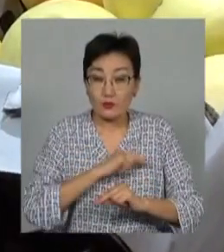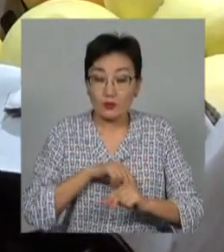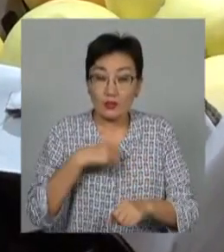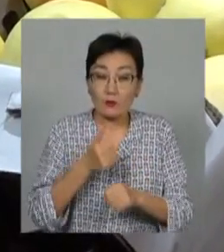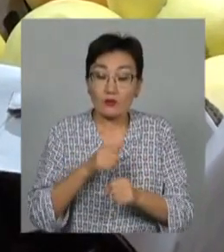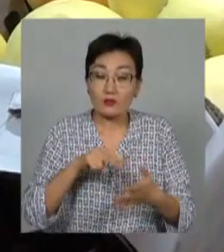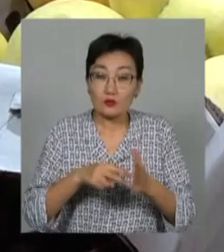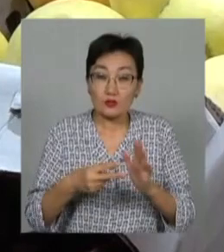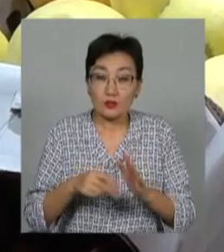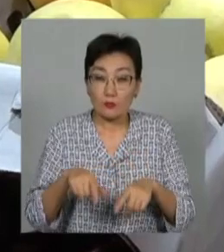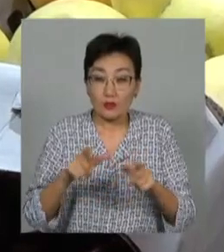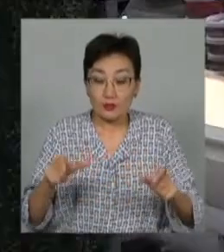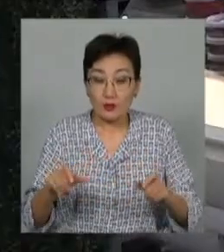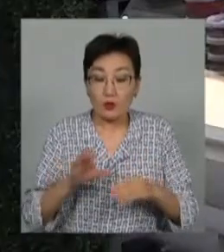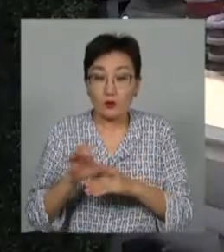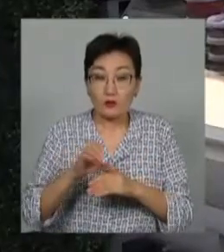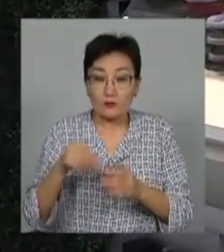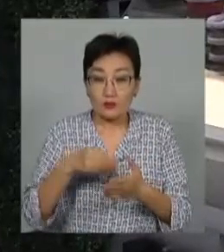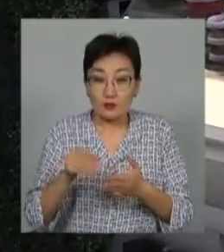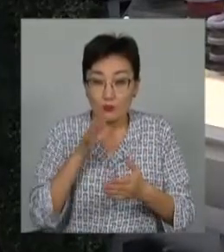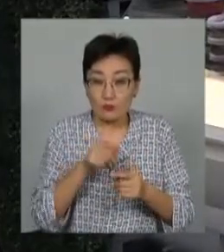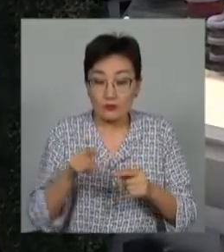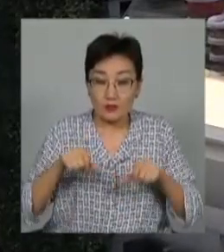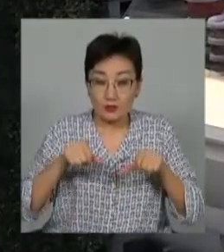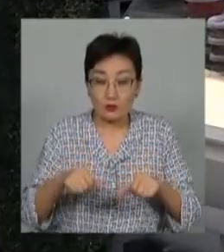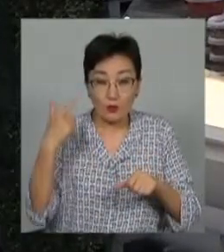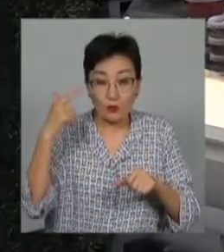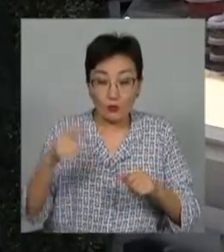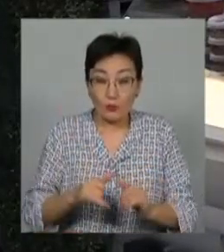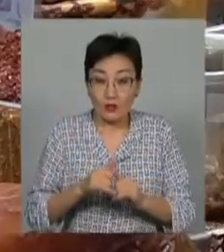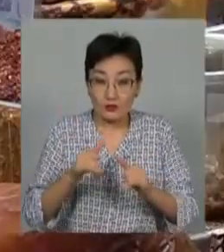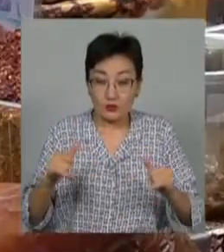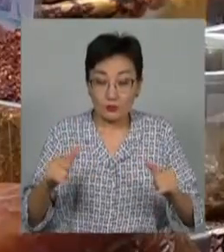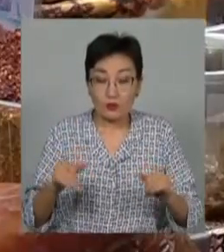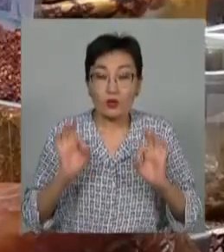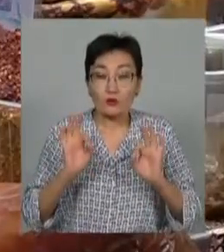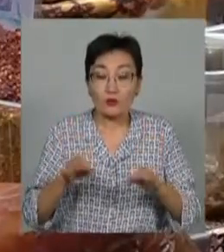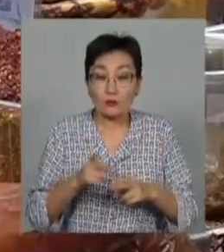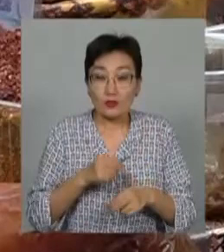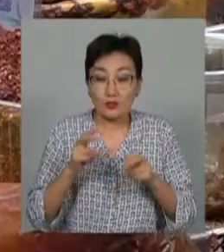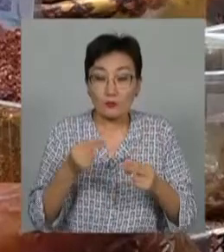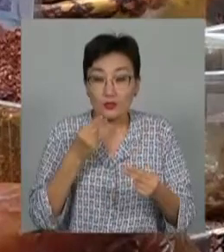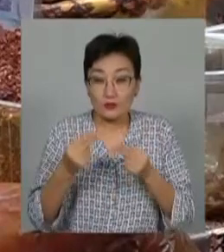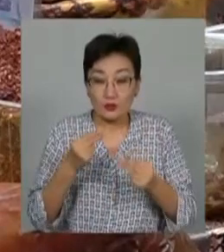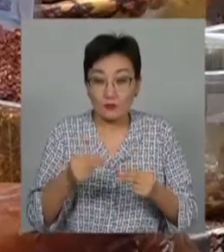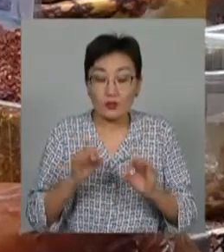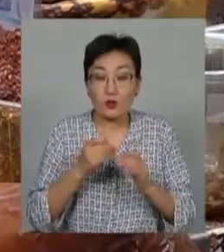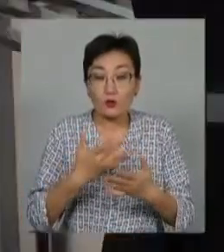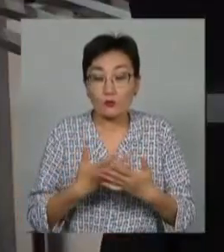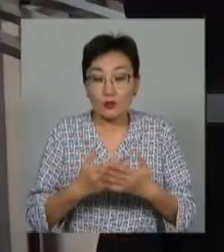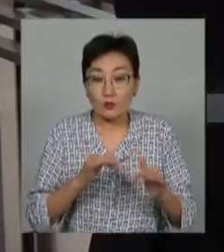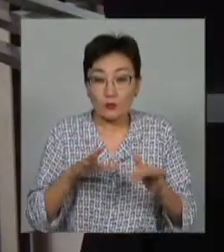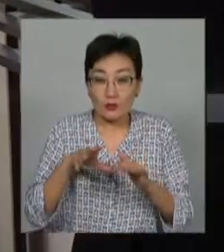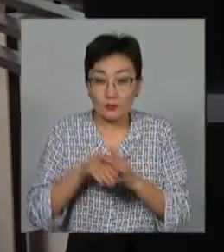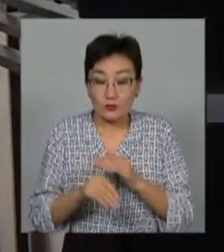басты мақсаты тұтынушылардың тауарды сатып алу кезінде құқықтық сауаттылығын арттырып, дұрыс және қауіпсіз тамақтануды дәріптеу. Науқан